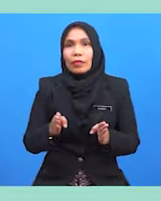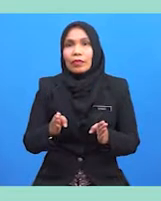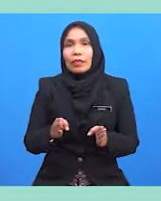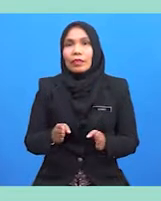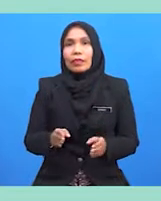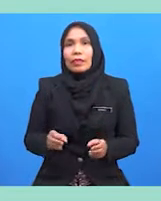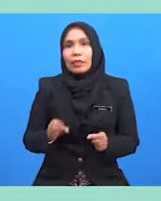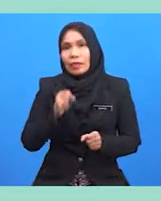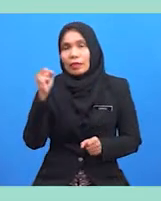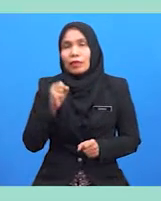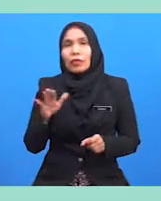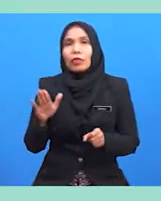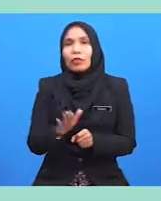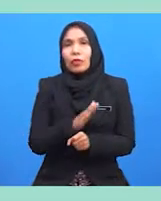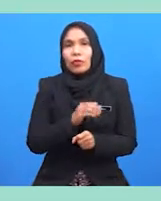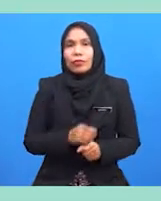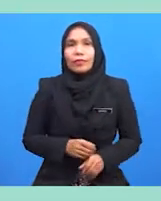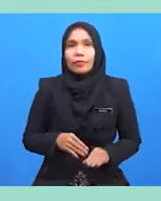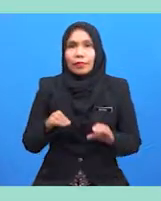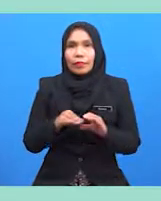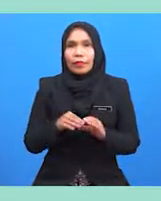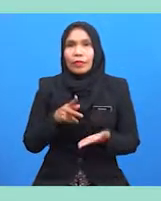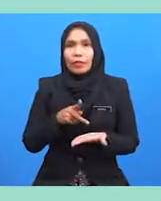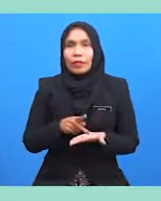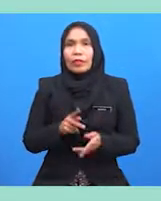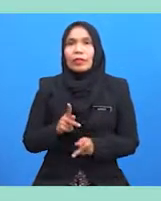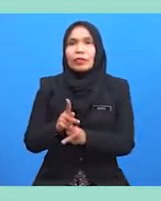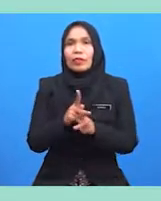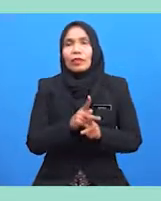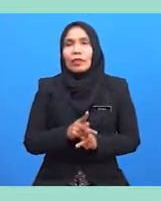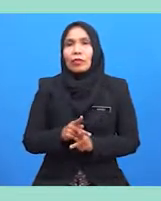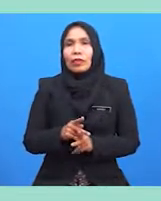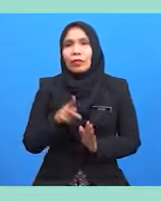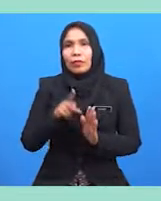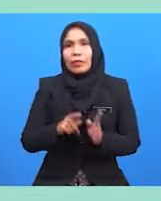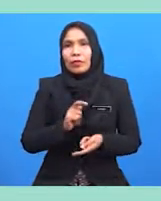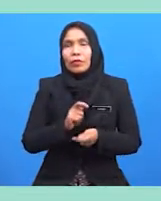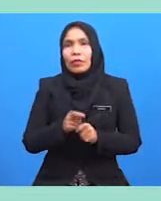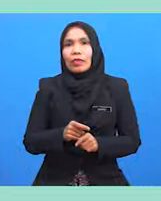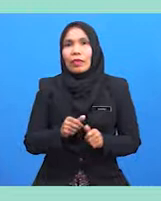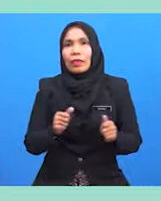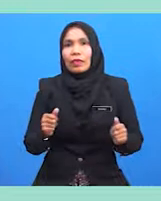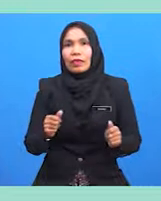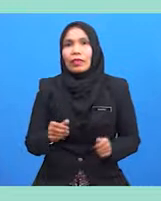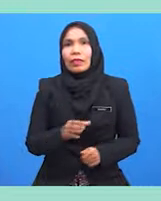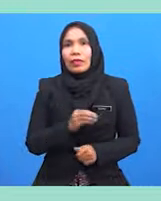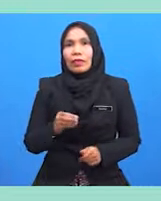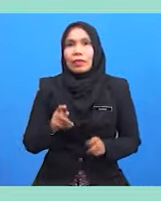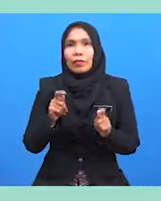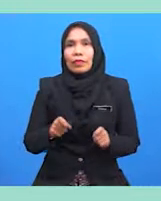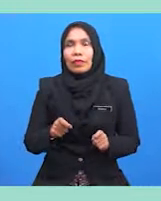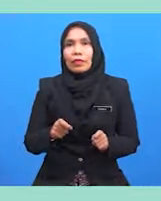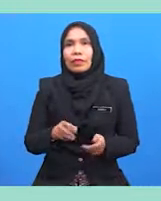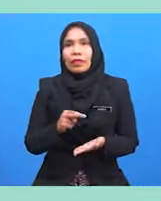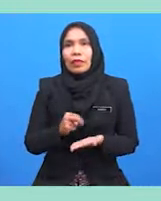Pusat mengawal pertukaran asing dan memastikan nilai mata wang negara berada dalam keadaan stabil